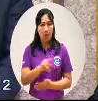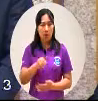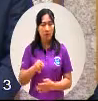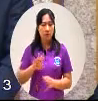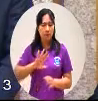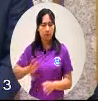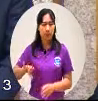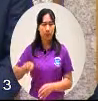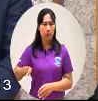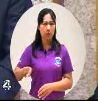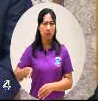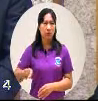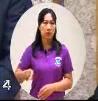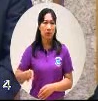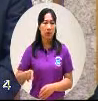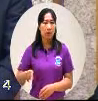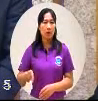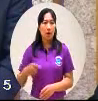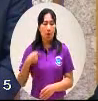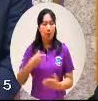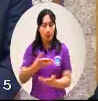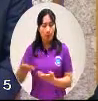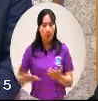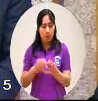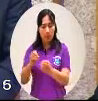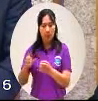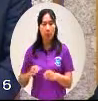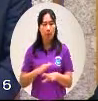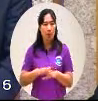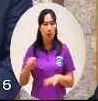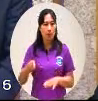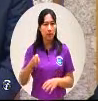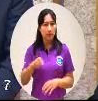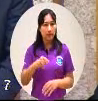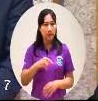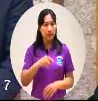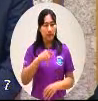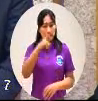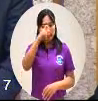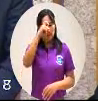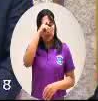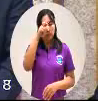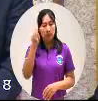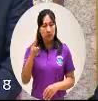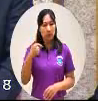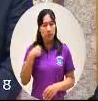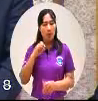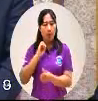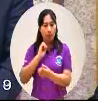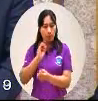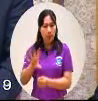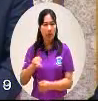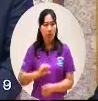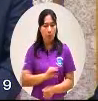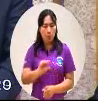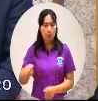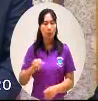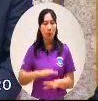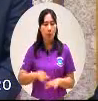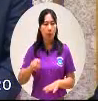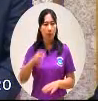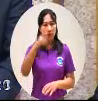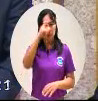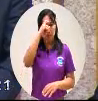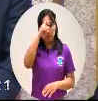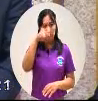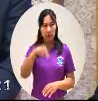的这个很期待呢，我们会通知他。那接下来的部分当然是我们也希望这个